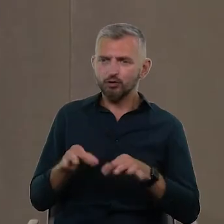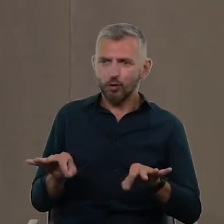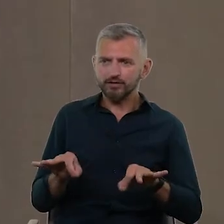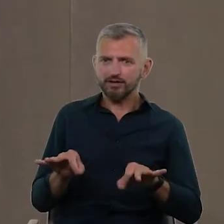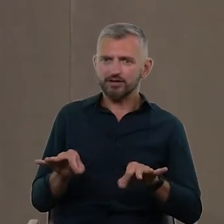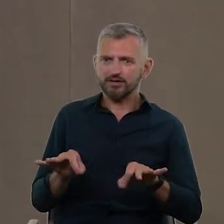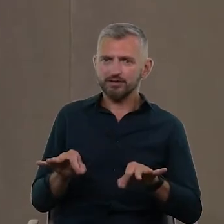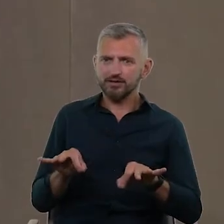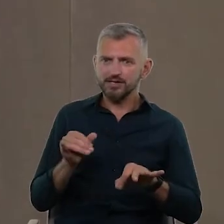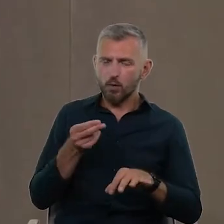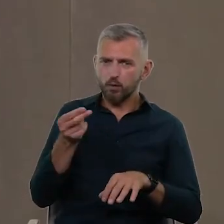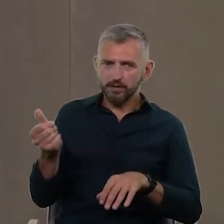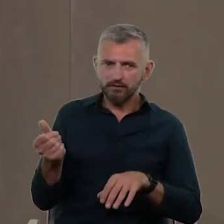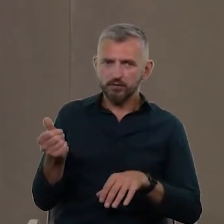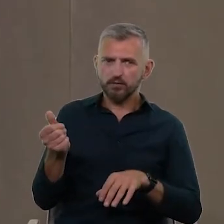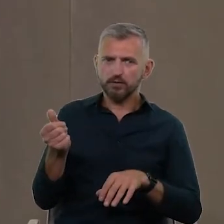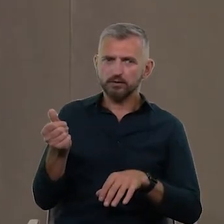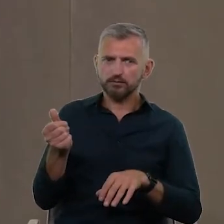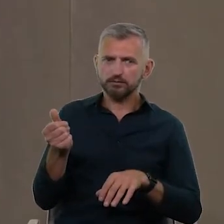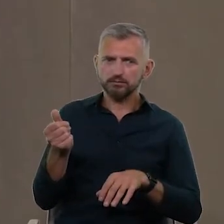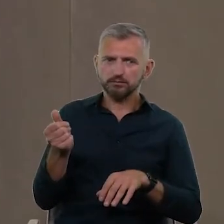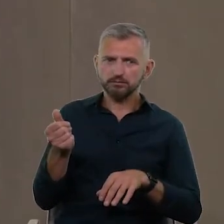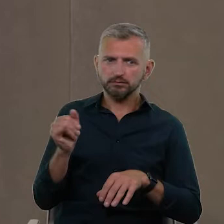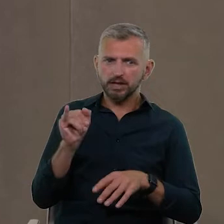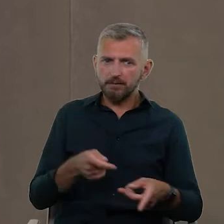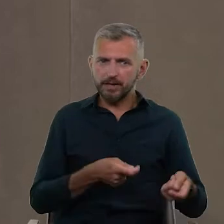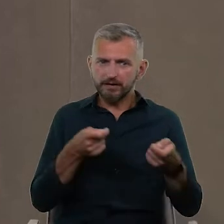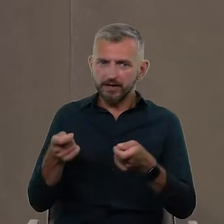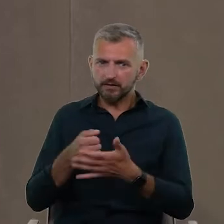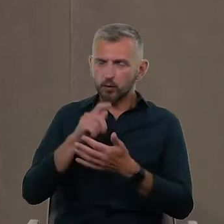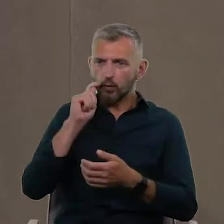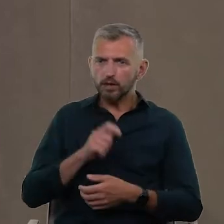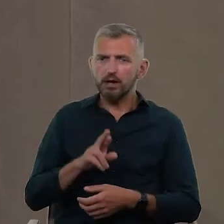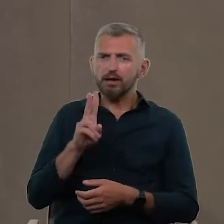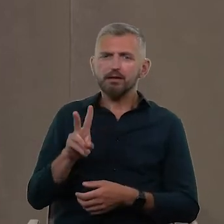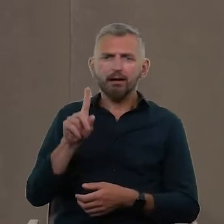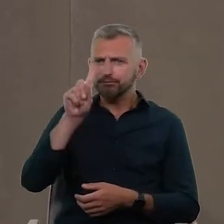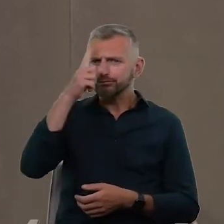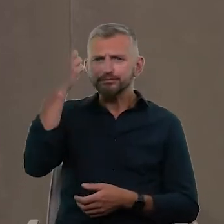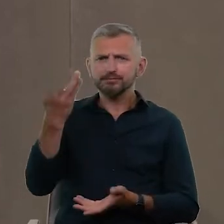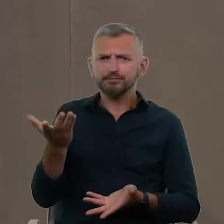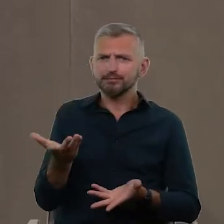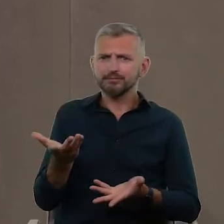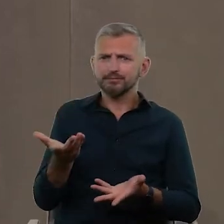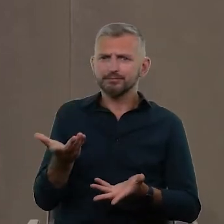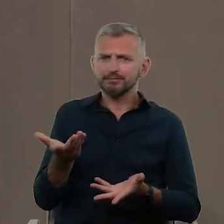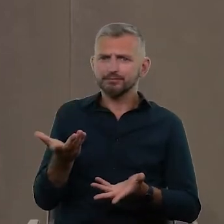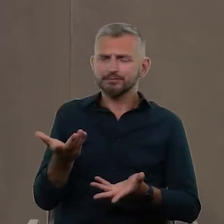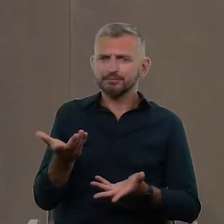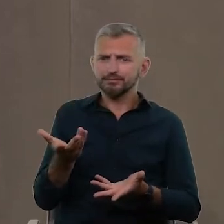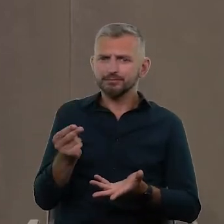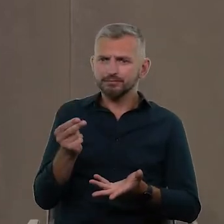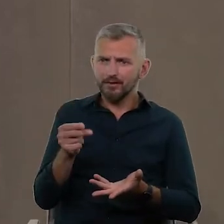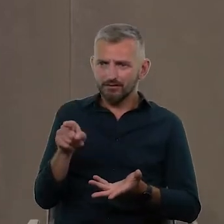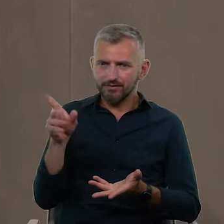да, на і купівлю, і на перевезення до України, от як виникла ця ідея, і чи